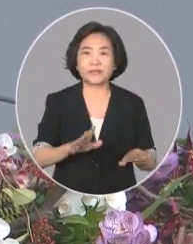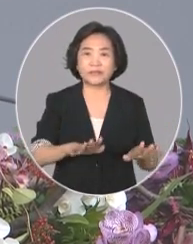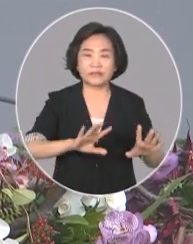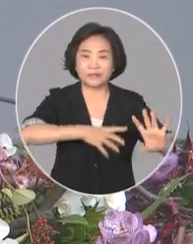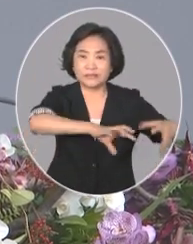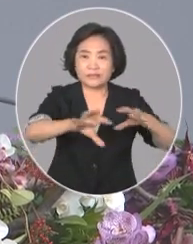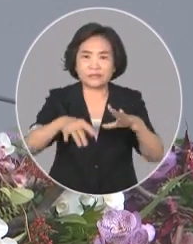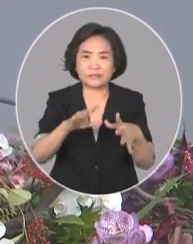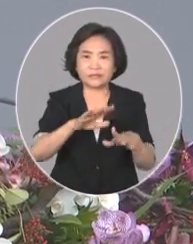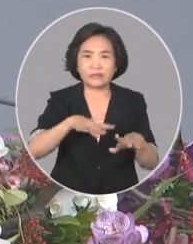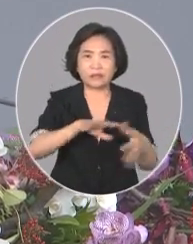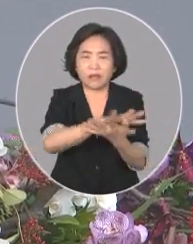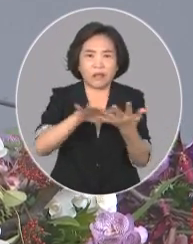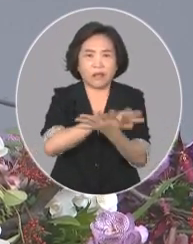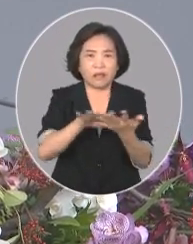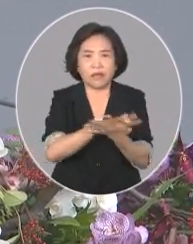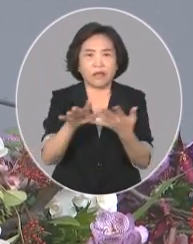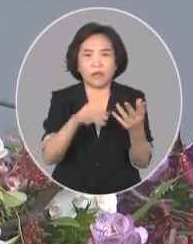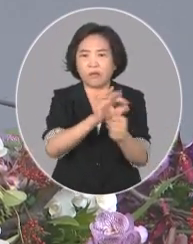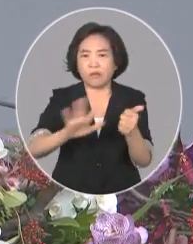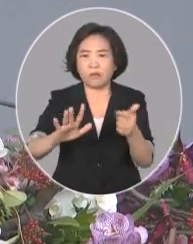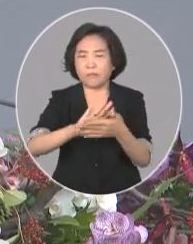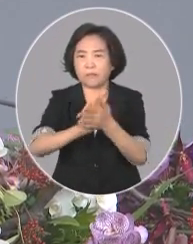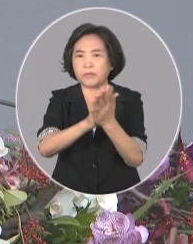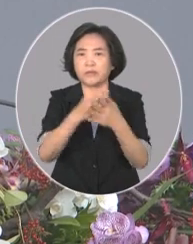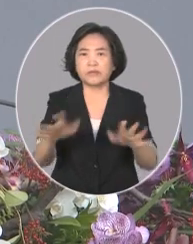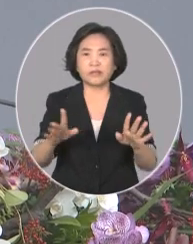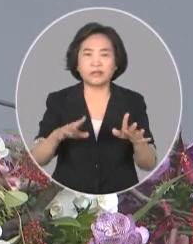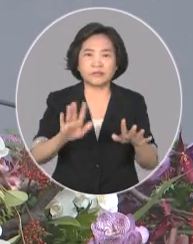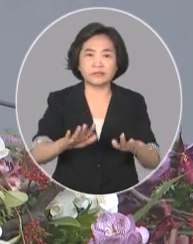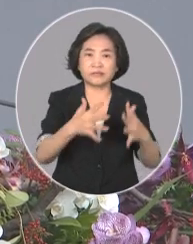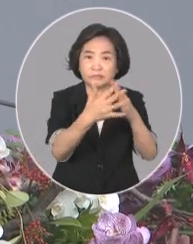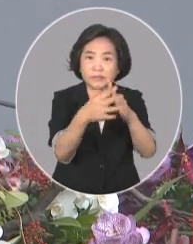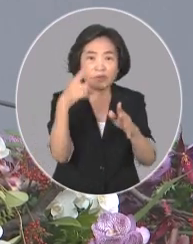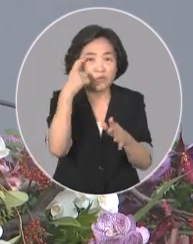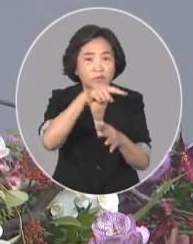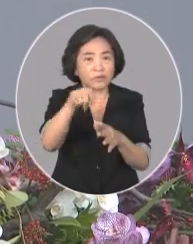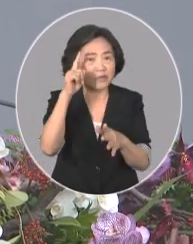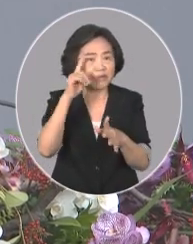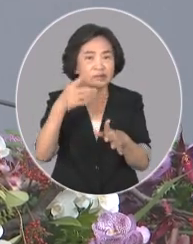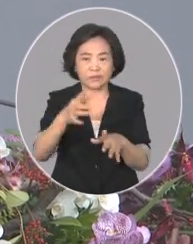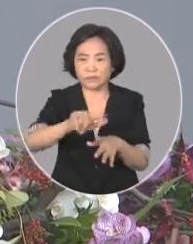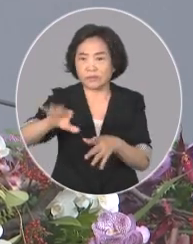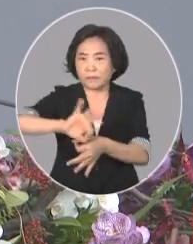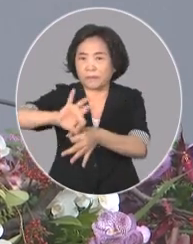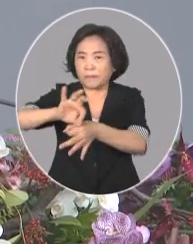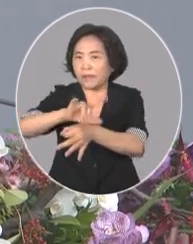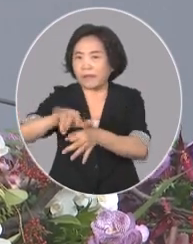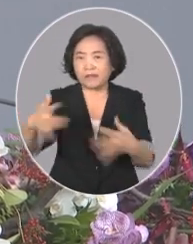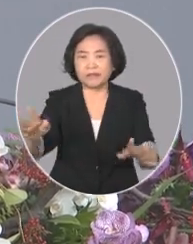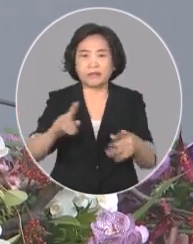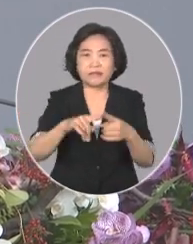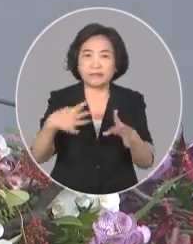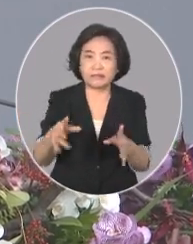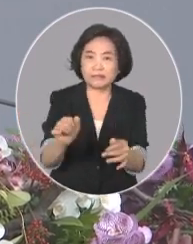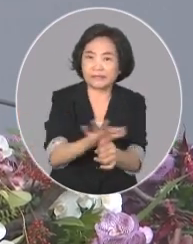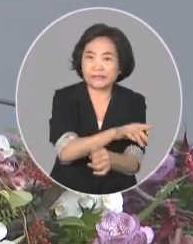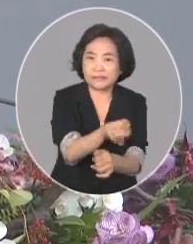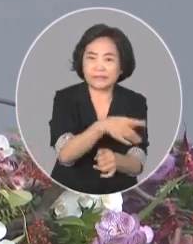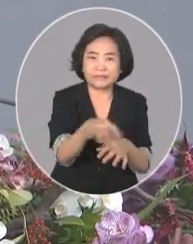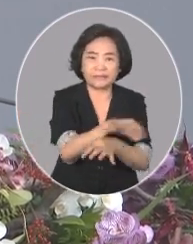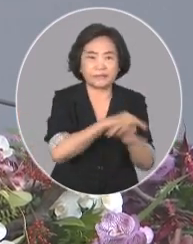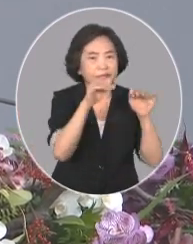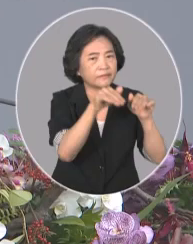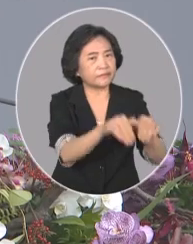กำลังปรับตัวหลังเกิดโรคระบาดปัจจุบันยุโรปและสหรัฐก็กำลังต่อสู้กับภาวะเงินเฟ้อและสภาวะเศรษฐกิจที่ถดถ